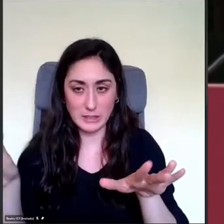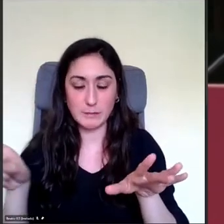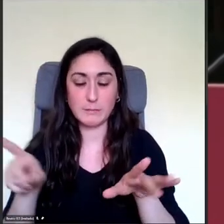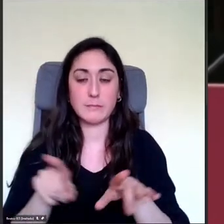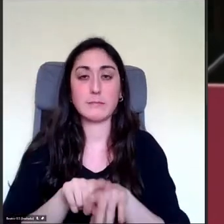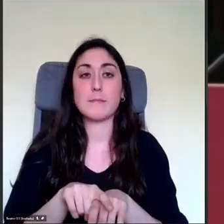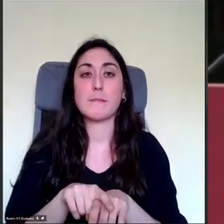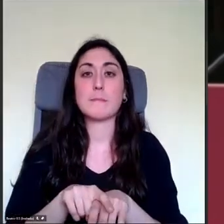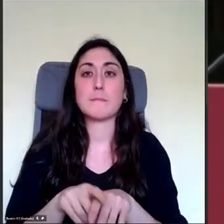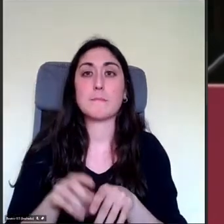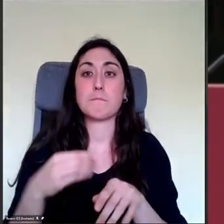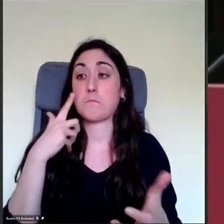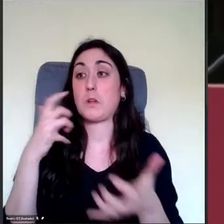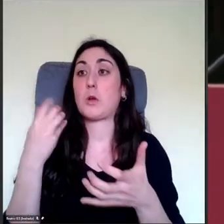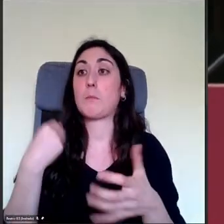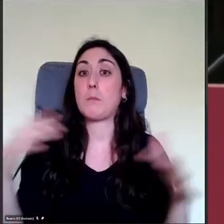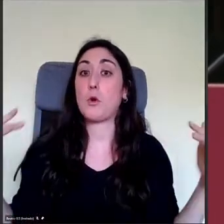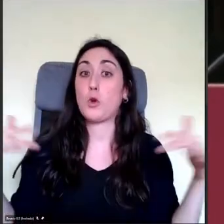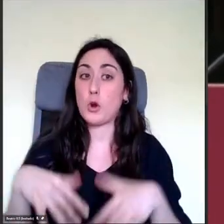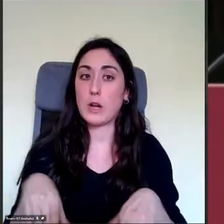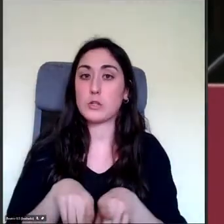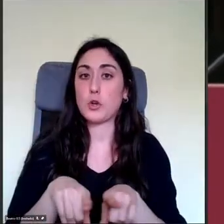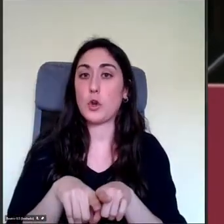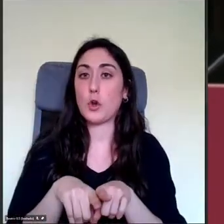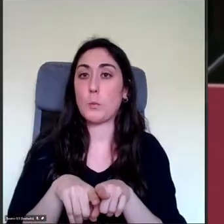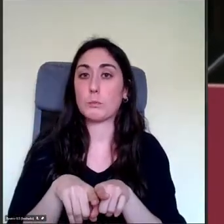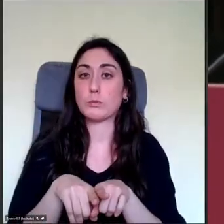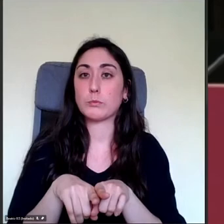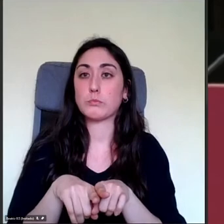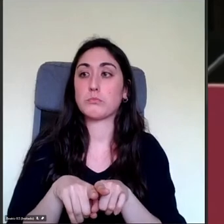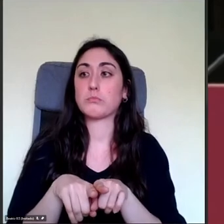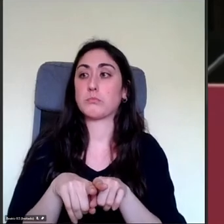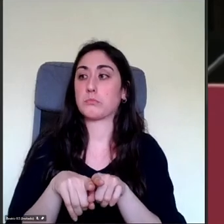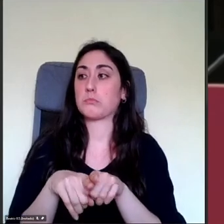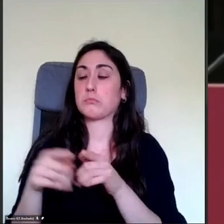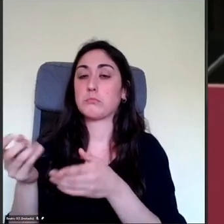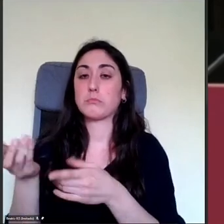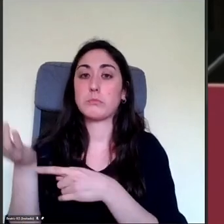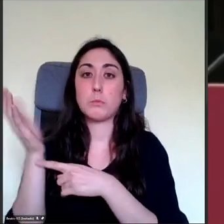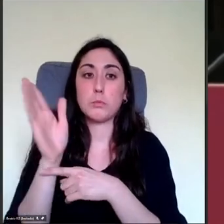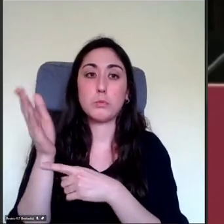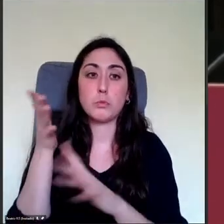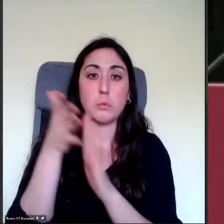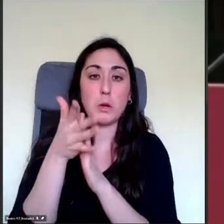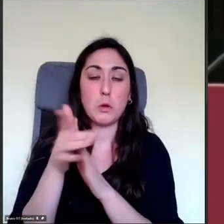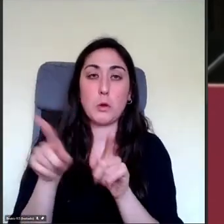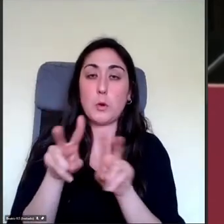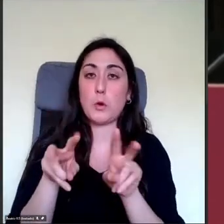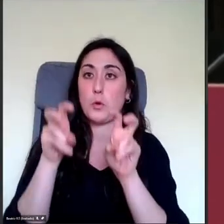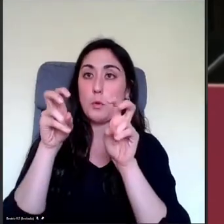havia tingut, diguéssim, una aportació nova perquè ha recollit noves dones